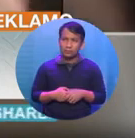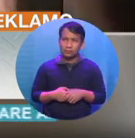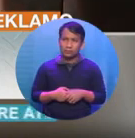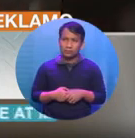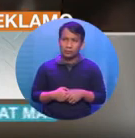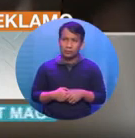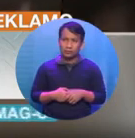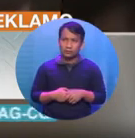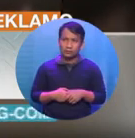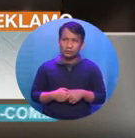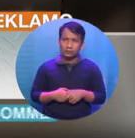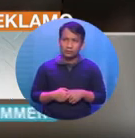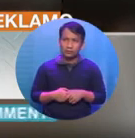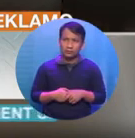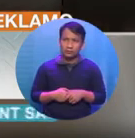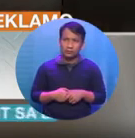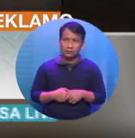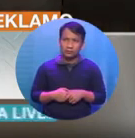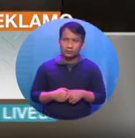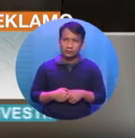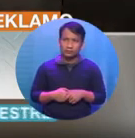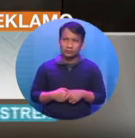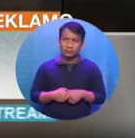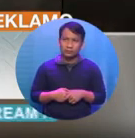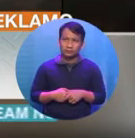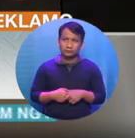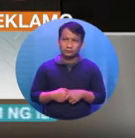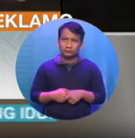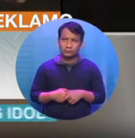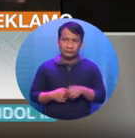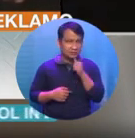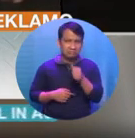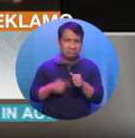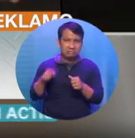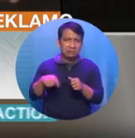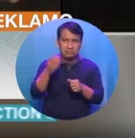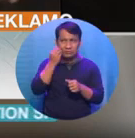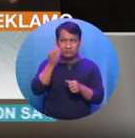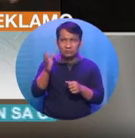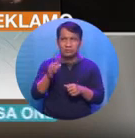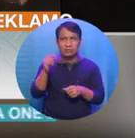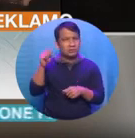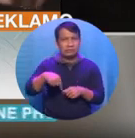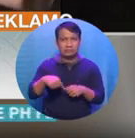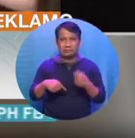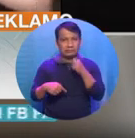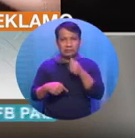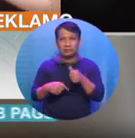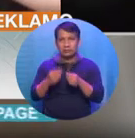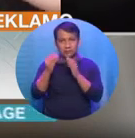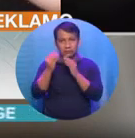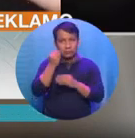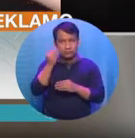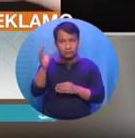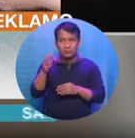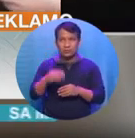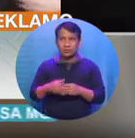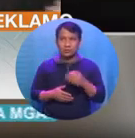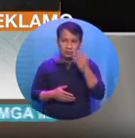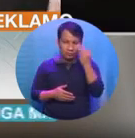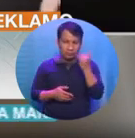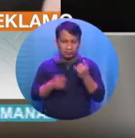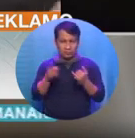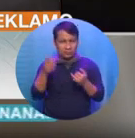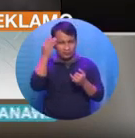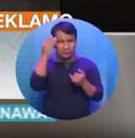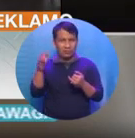ano daw, wala na, hindi na daw siya sa, hindi na sa uwi daw. Hindi na siya uwi? Bakit? Oo. Ayun ko sa